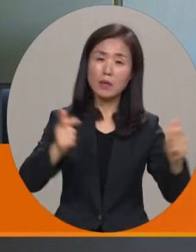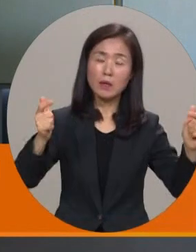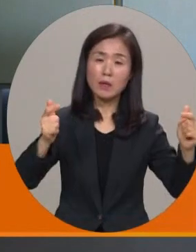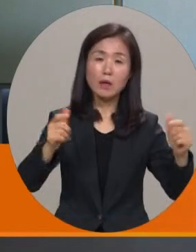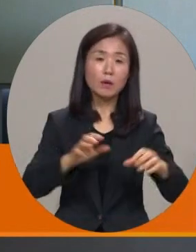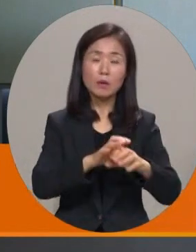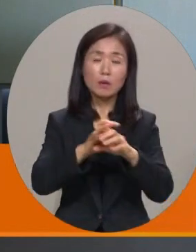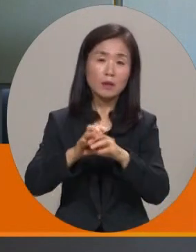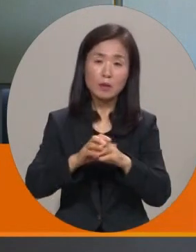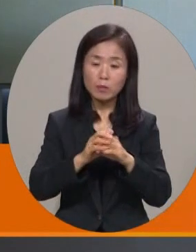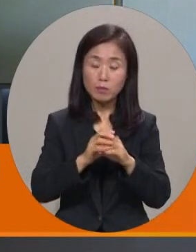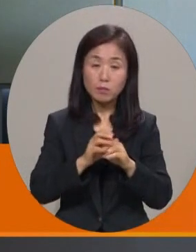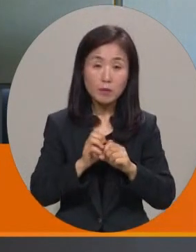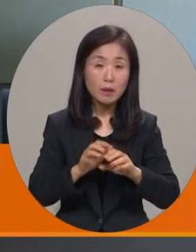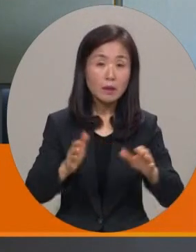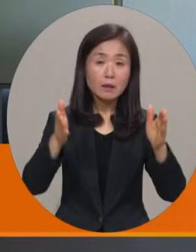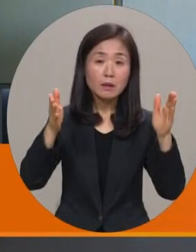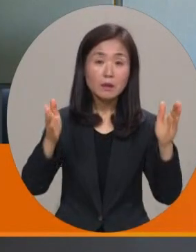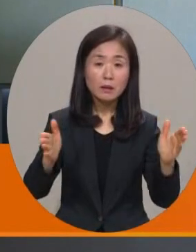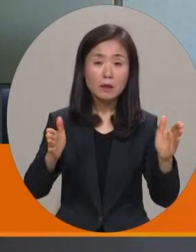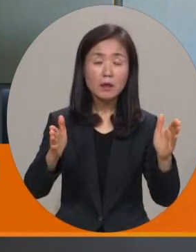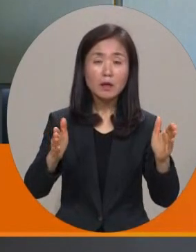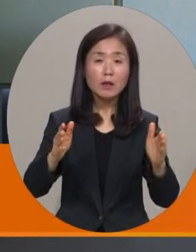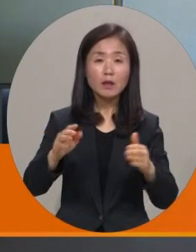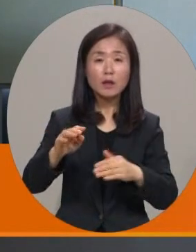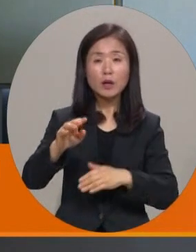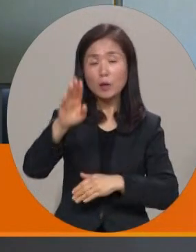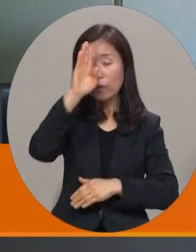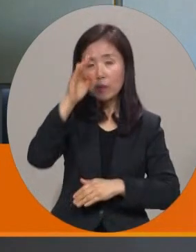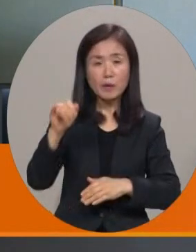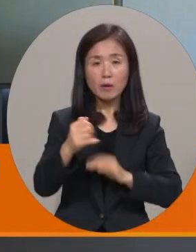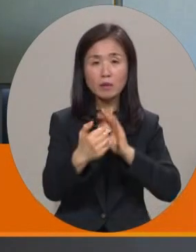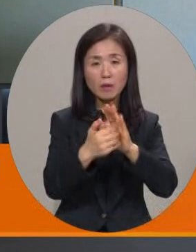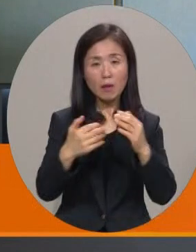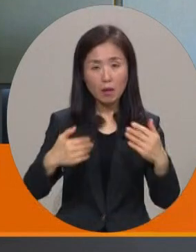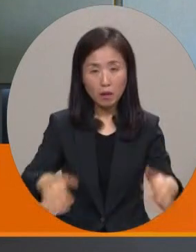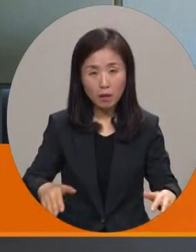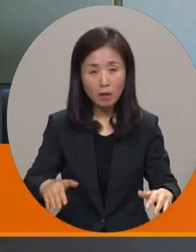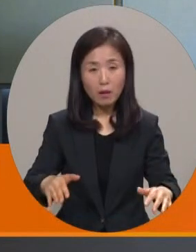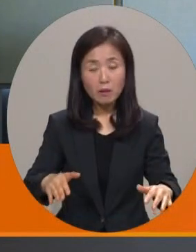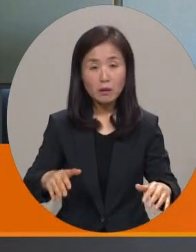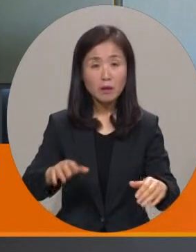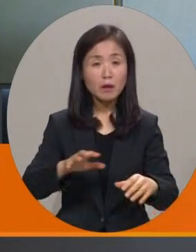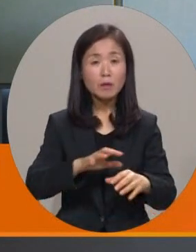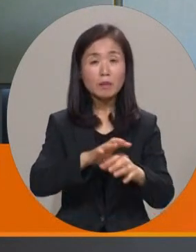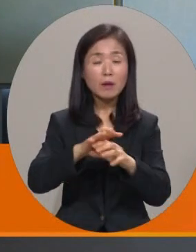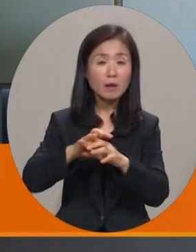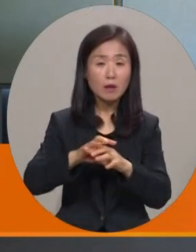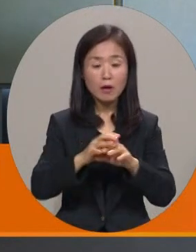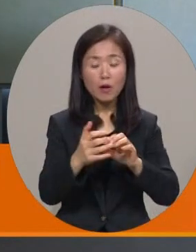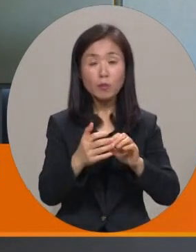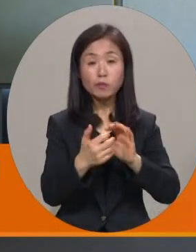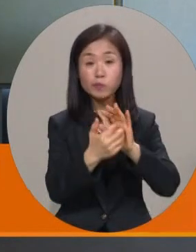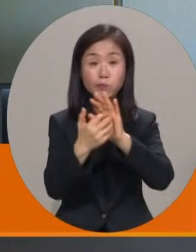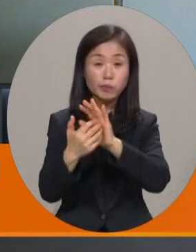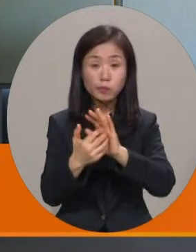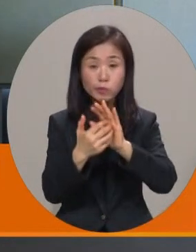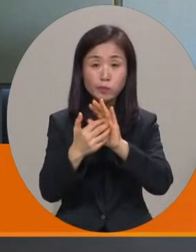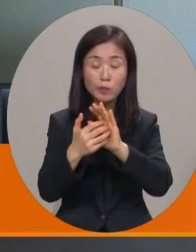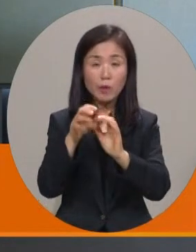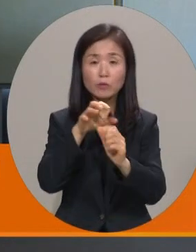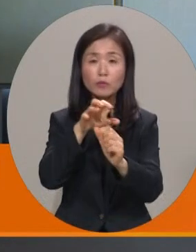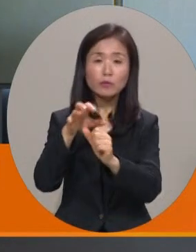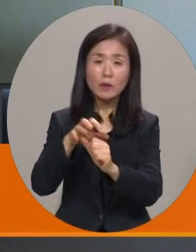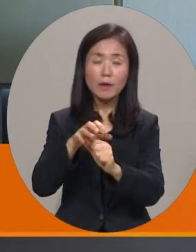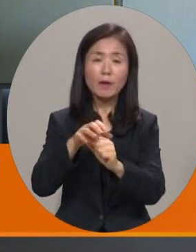19 팬데믹 기간 면역력이 약해진 상황에서 방역 규제가 해제된데 따른 영향으로 풀이됩니다 서진석